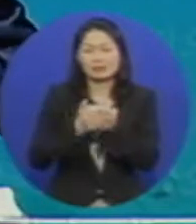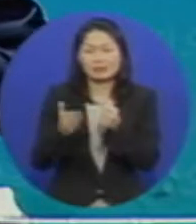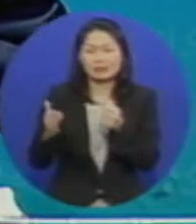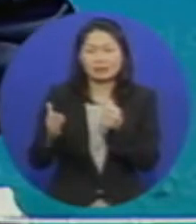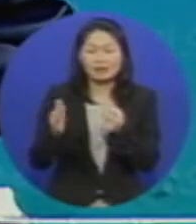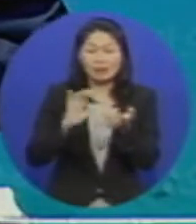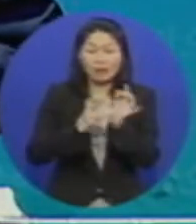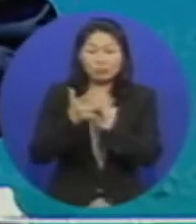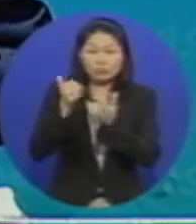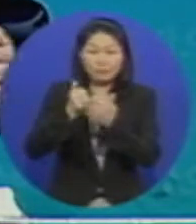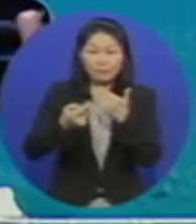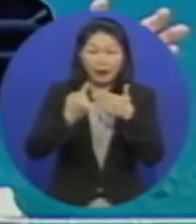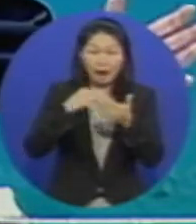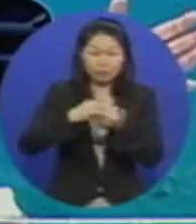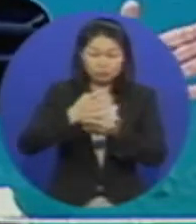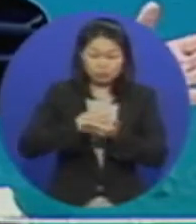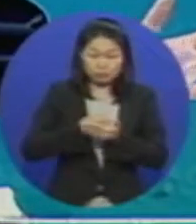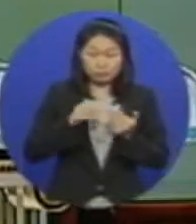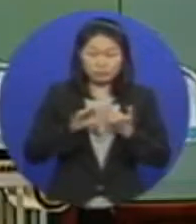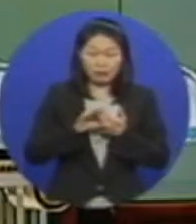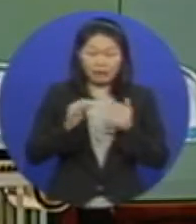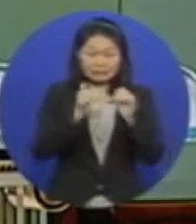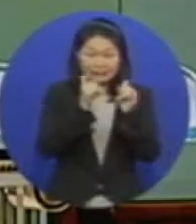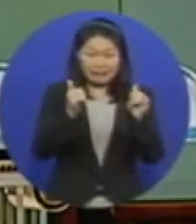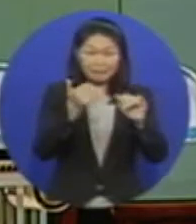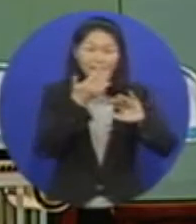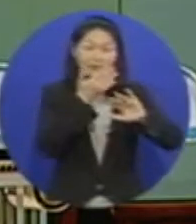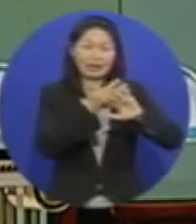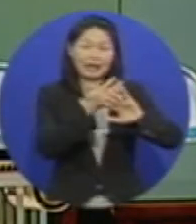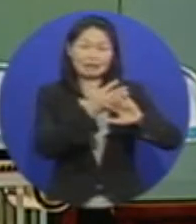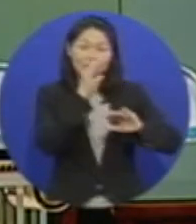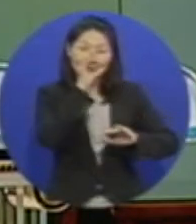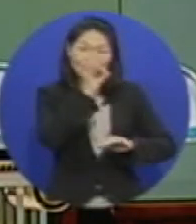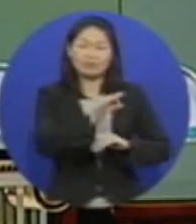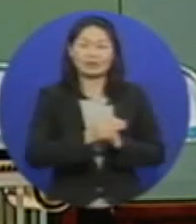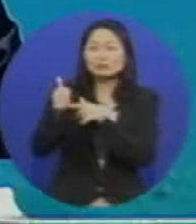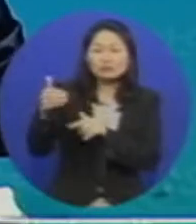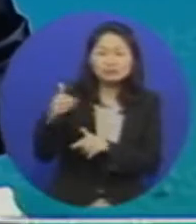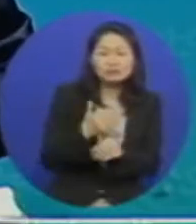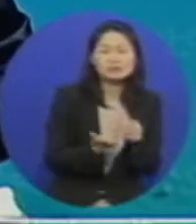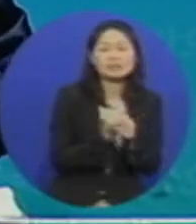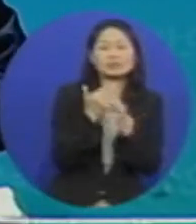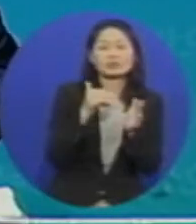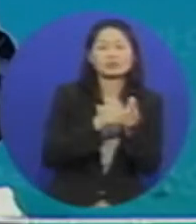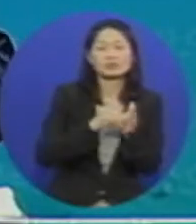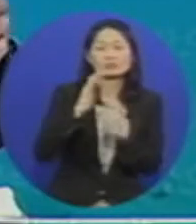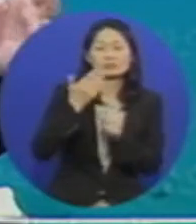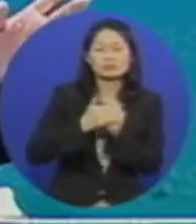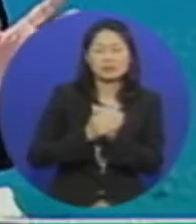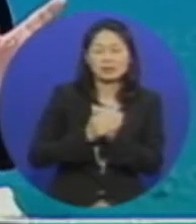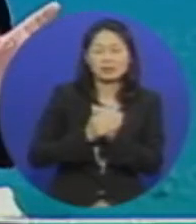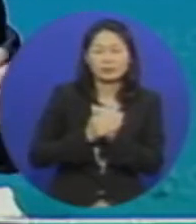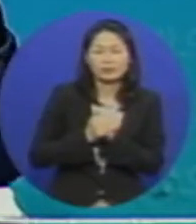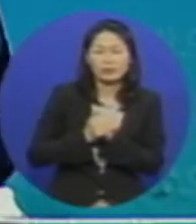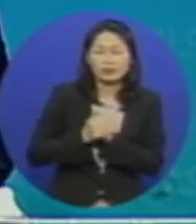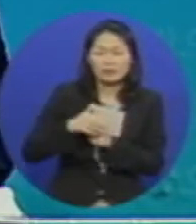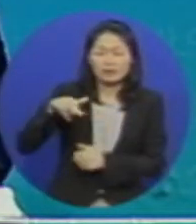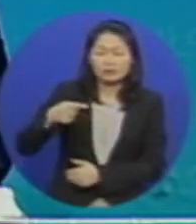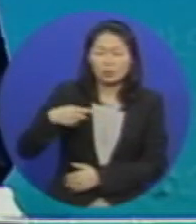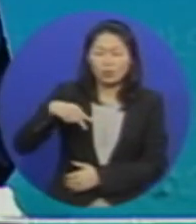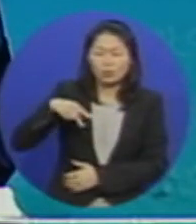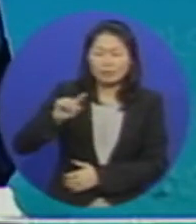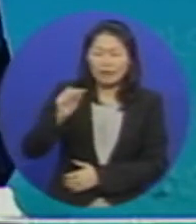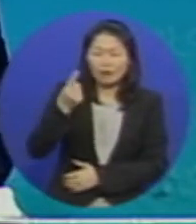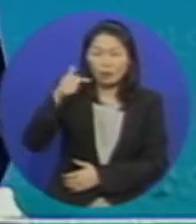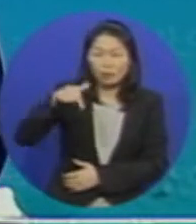예수님의 마음을 품으면 요 사람이 달라 보여요 달라요 조사 옥 목사님이 번역하신 책